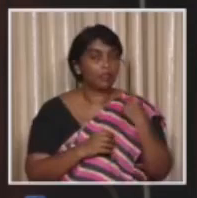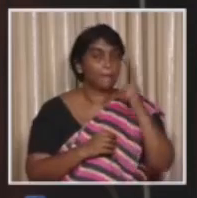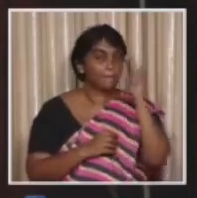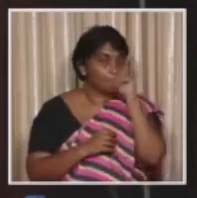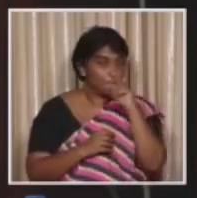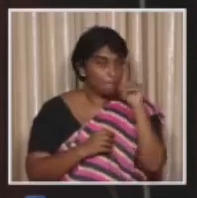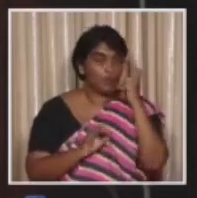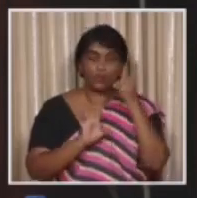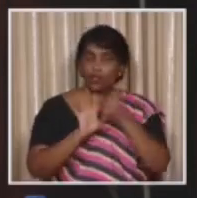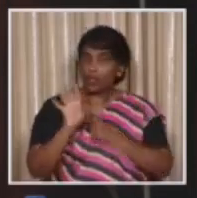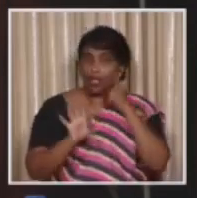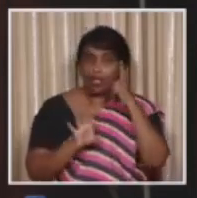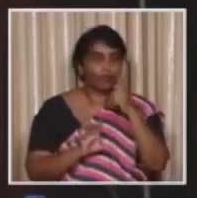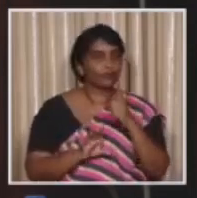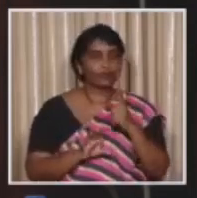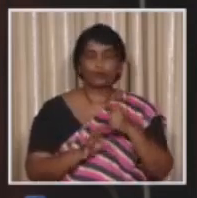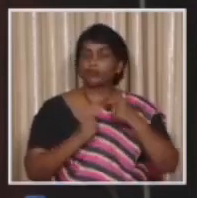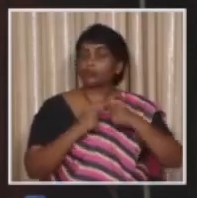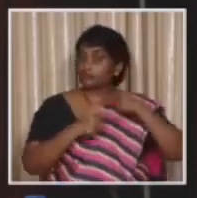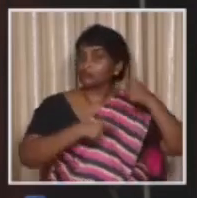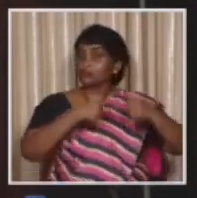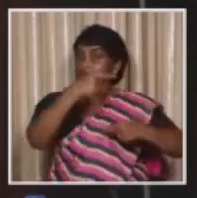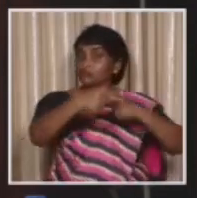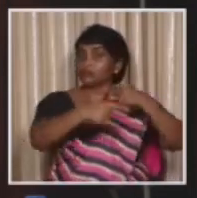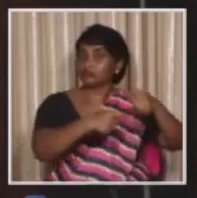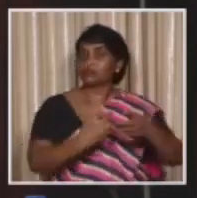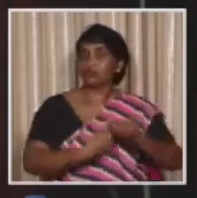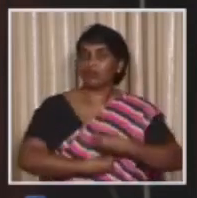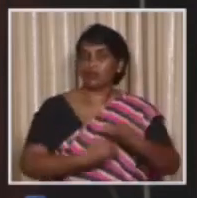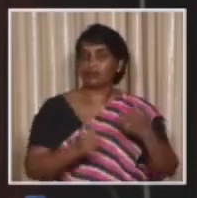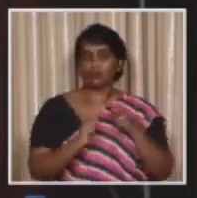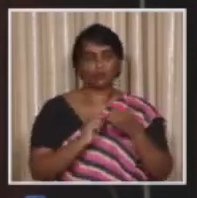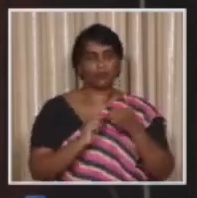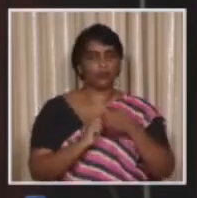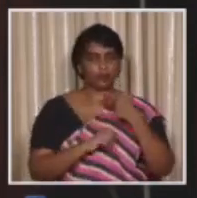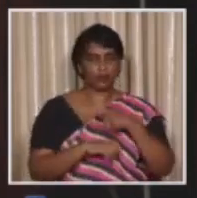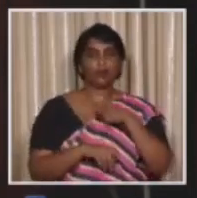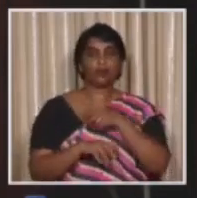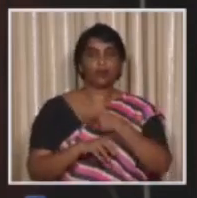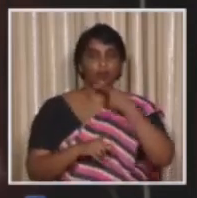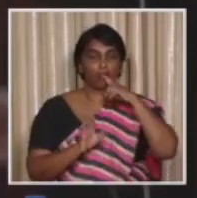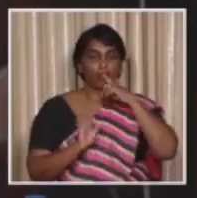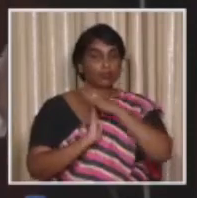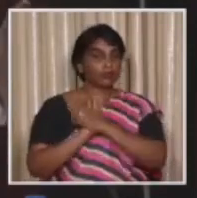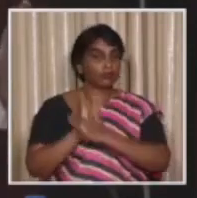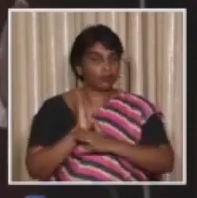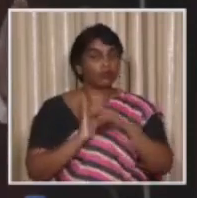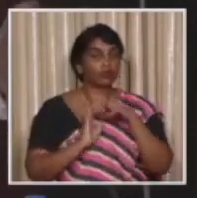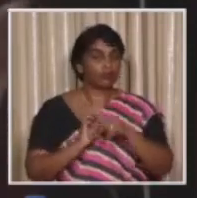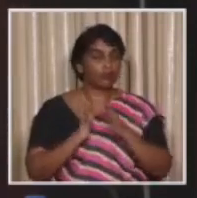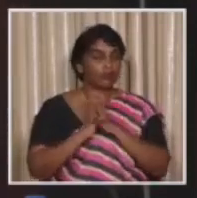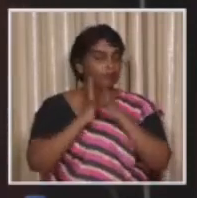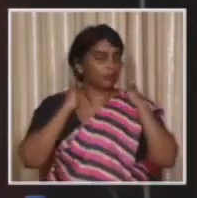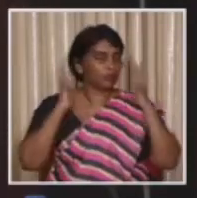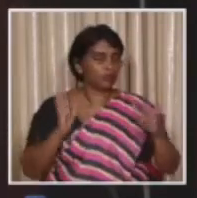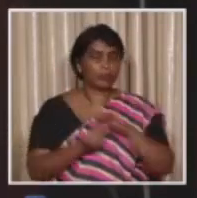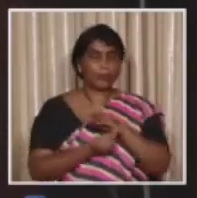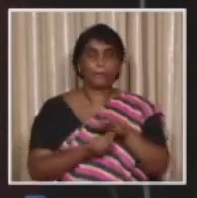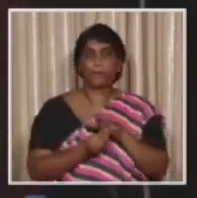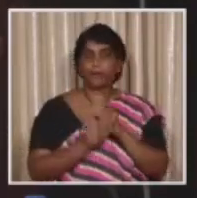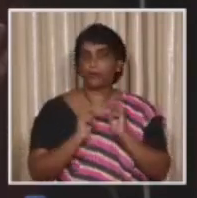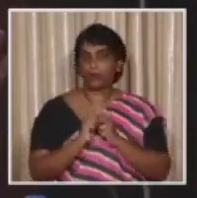මාසයකට අවුරුද්දකට නෙවෙයි පරම්පරා ගානකට වෙන හානියක් වෙච්ච නිසාවෙන් අපේ සාගර පද්ධතිය තුළ වෙච්ච දවැන්තම පාරිසරික